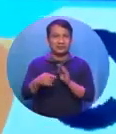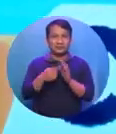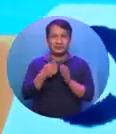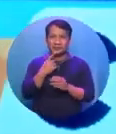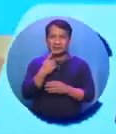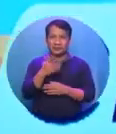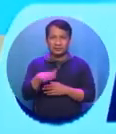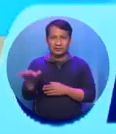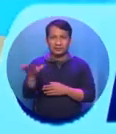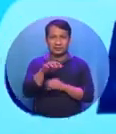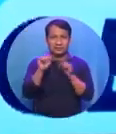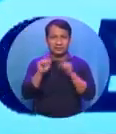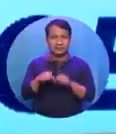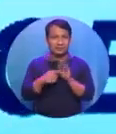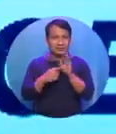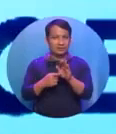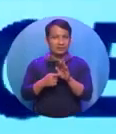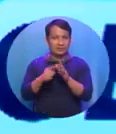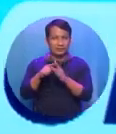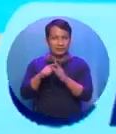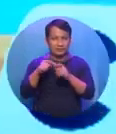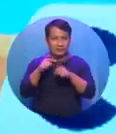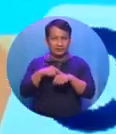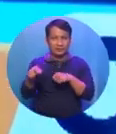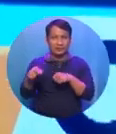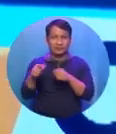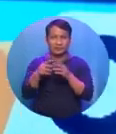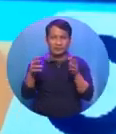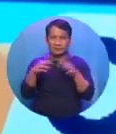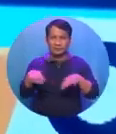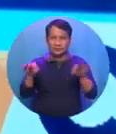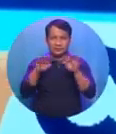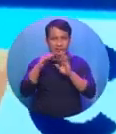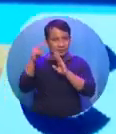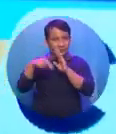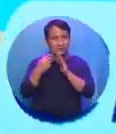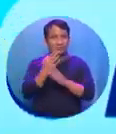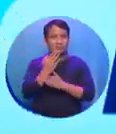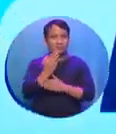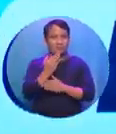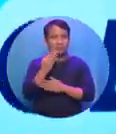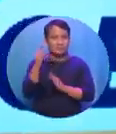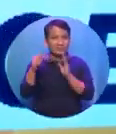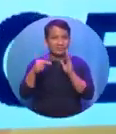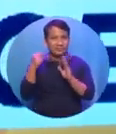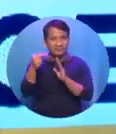Tatatamisin namin ang inyong araw sa isang very sweet na video. Ito, panoorin ninyo.